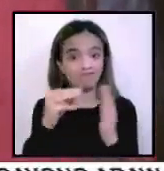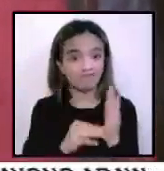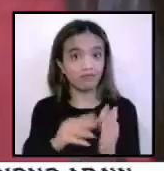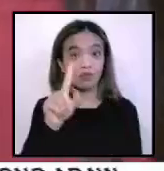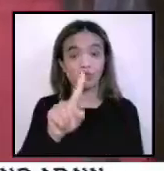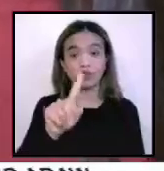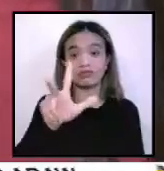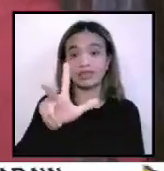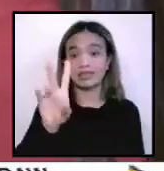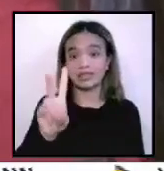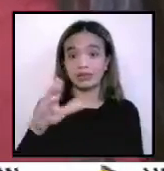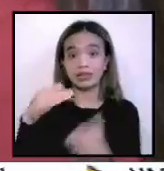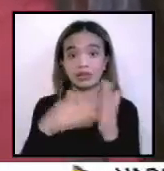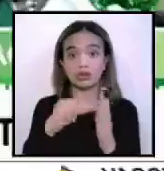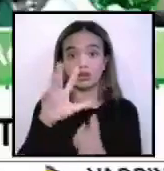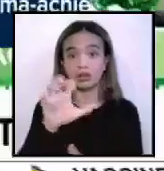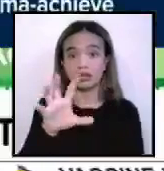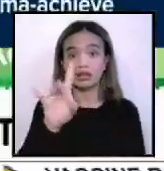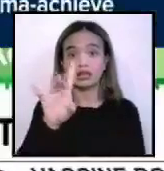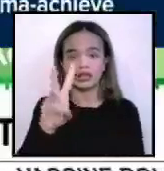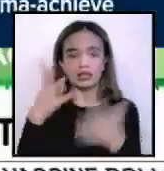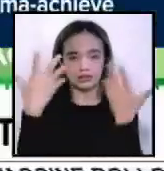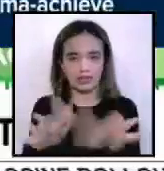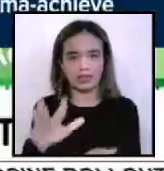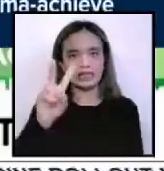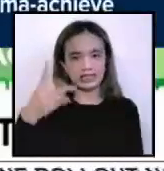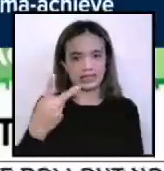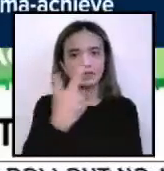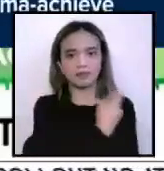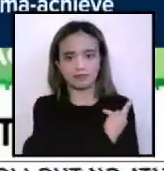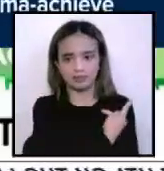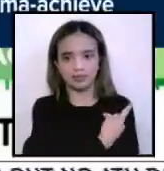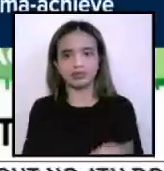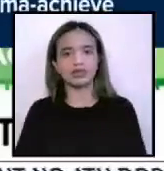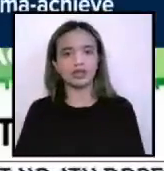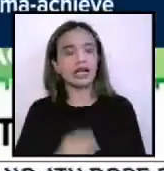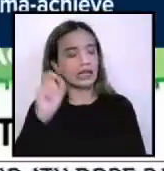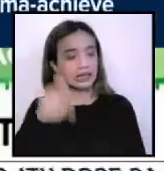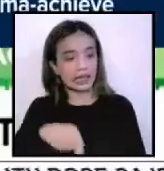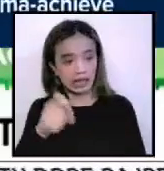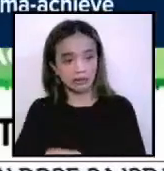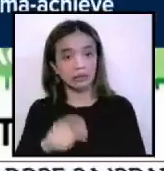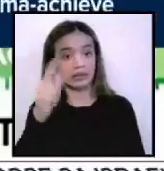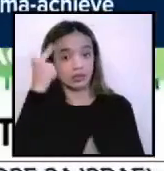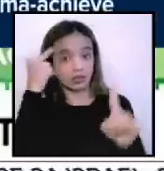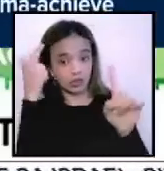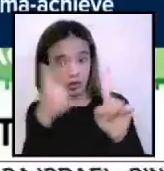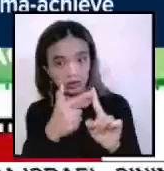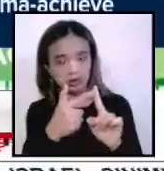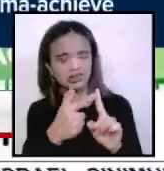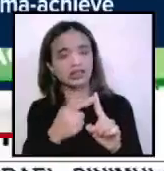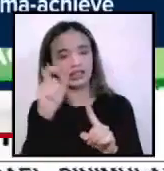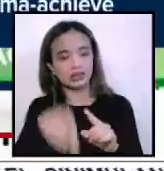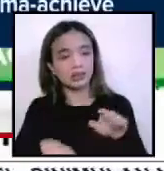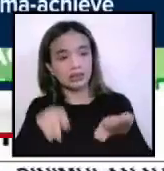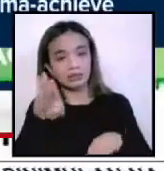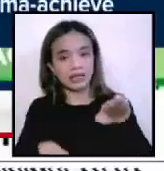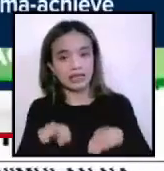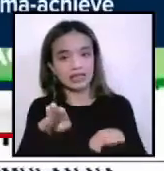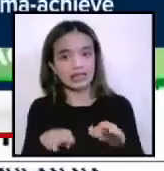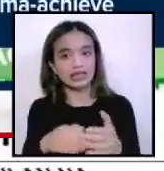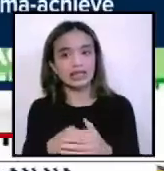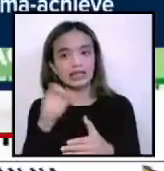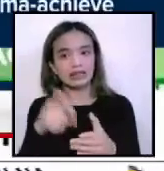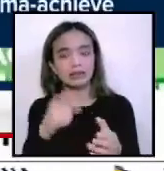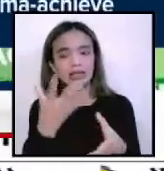1,137,586 ang naka-second dose na. Dapat ang target na yung daily target and ang balance sa previous day dapat i-add on to